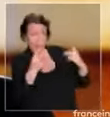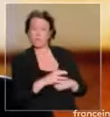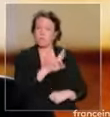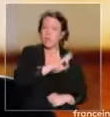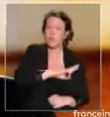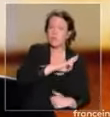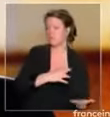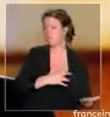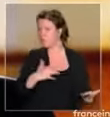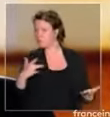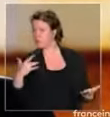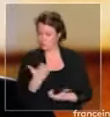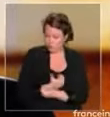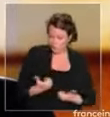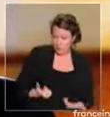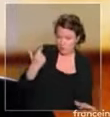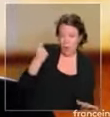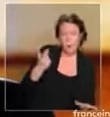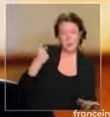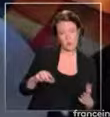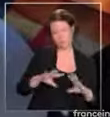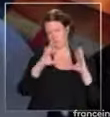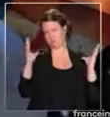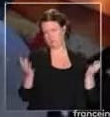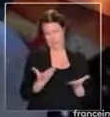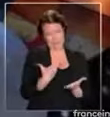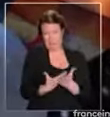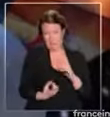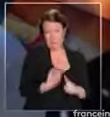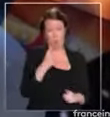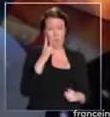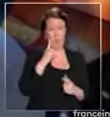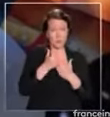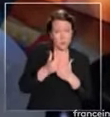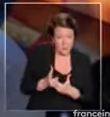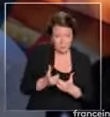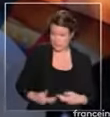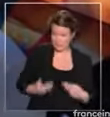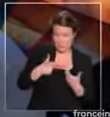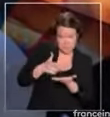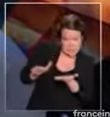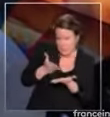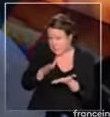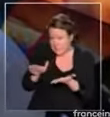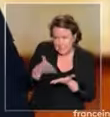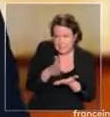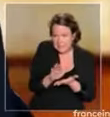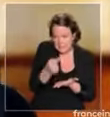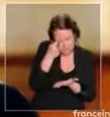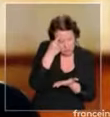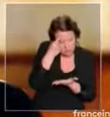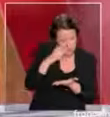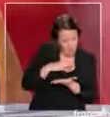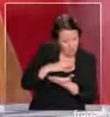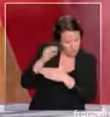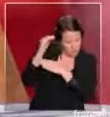du chômage ce qui permet en fait de faire face aux aléas de la vie et sans craindre en permanence pour le lendemain le